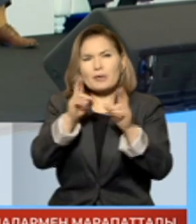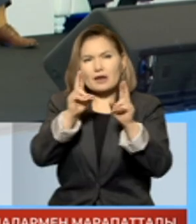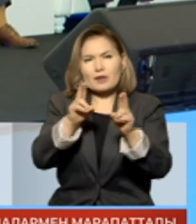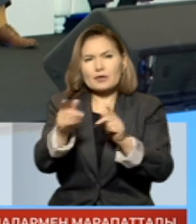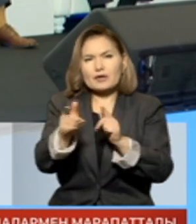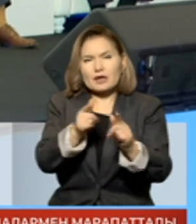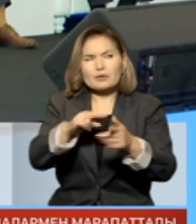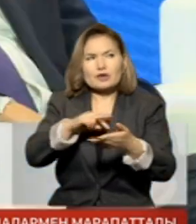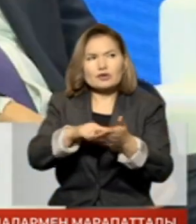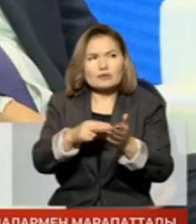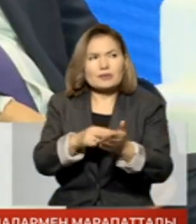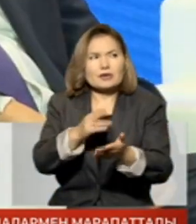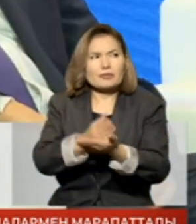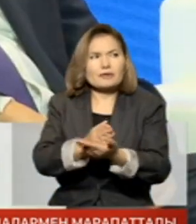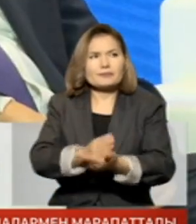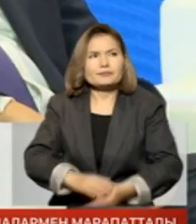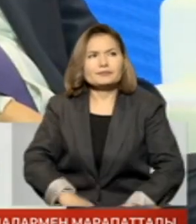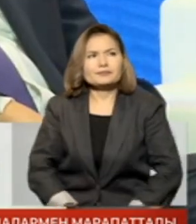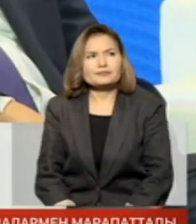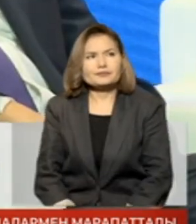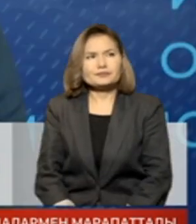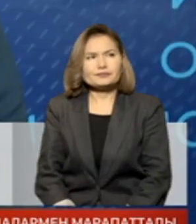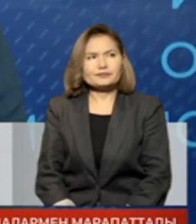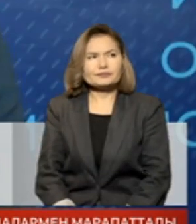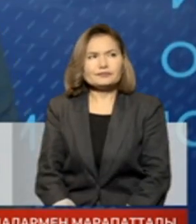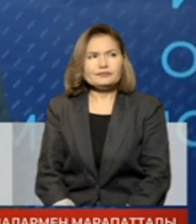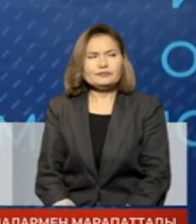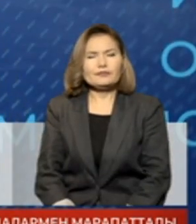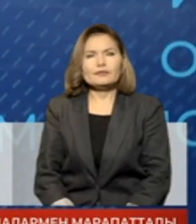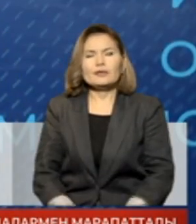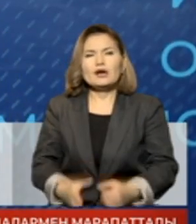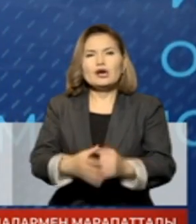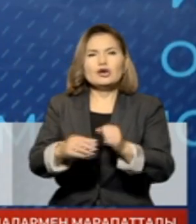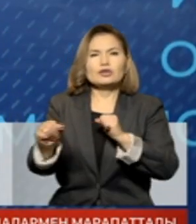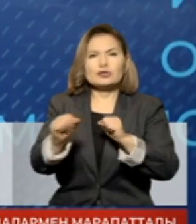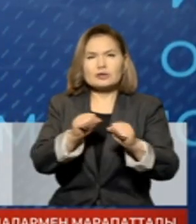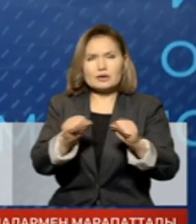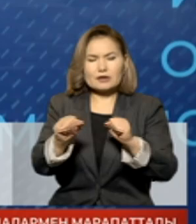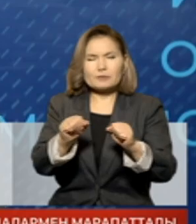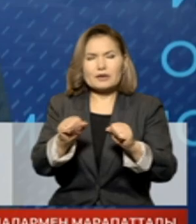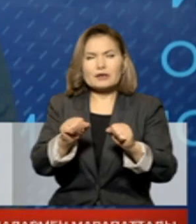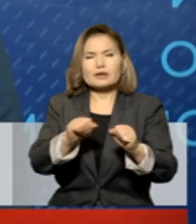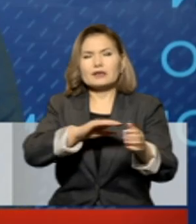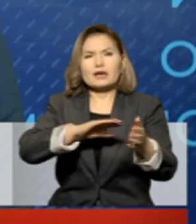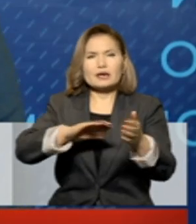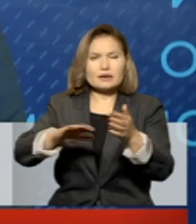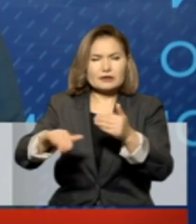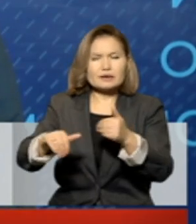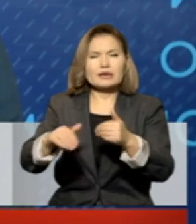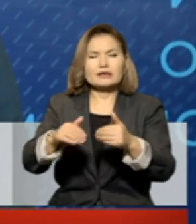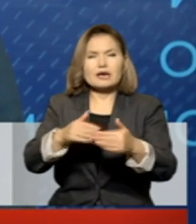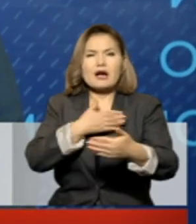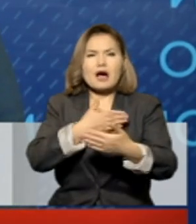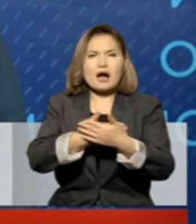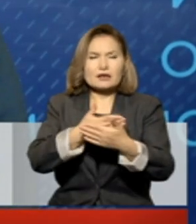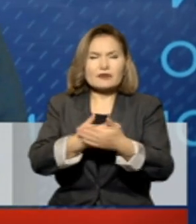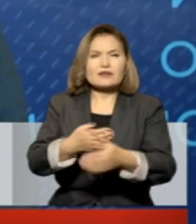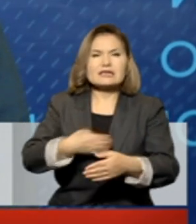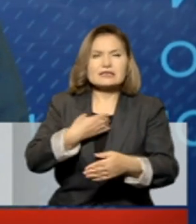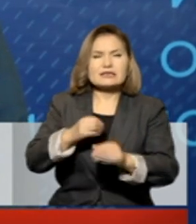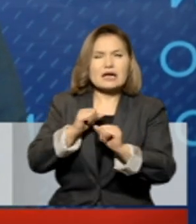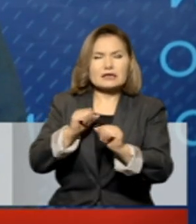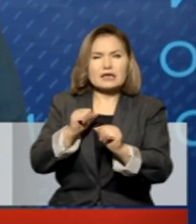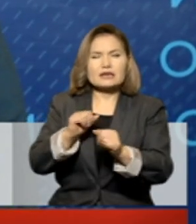стратегиясын әзірлеу жоспарланып отыр. Жер сілкінісінен кейін белсенділігі артты. Оған дейін өкінішке орай енді болды сақтандырып жүрген